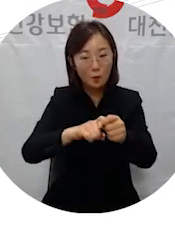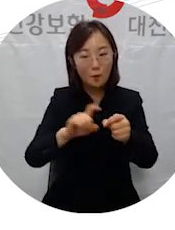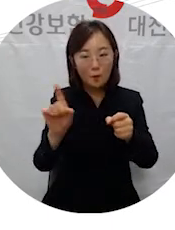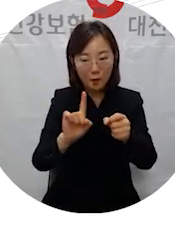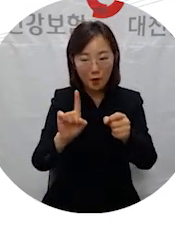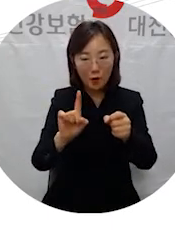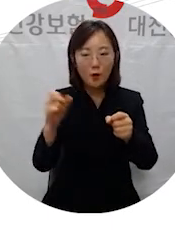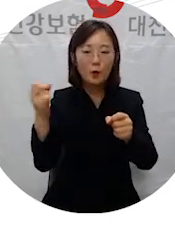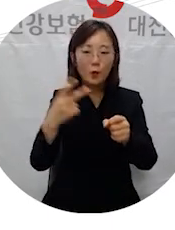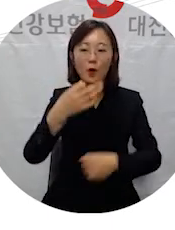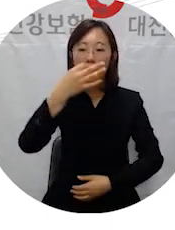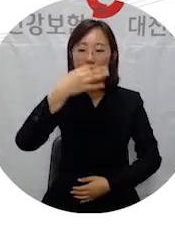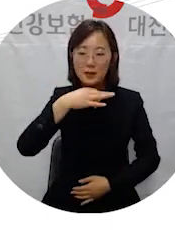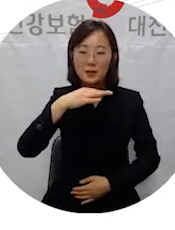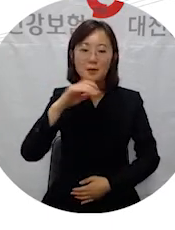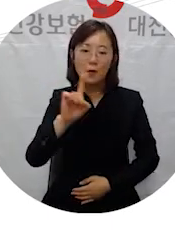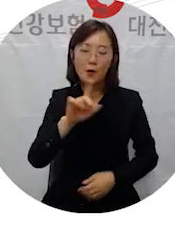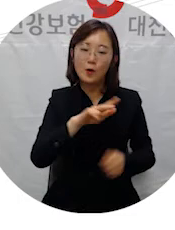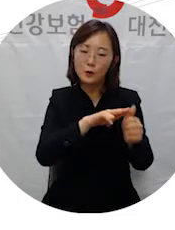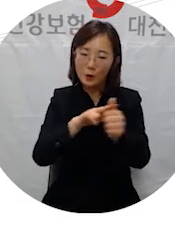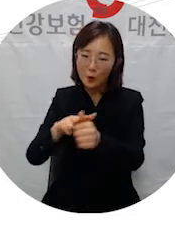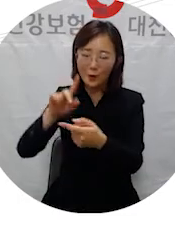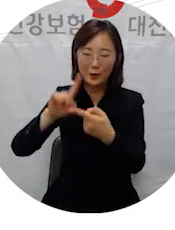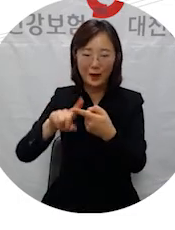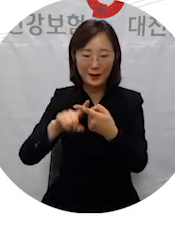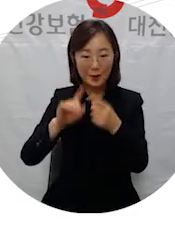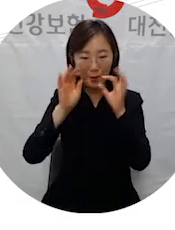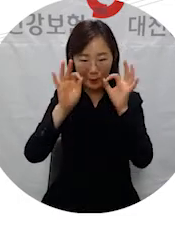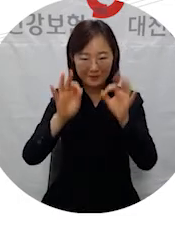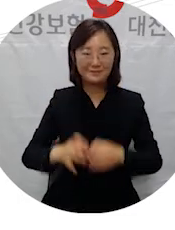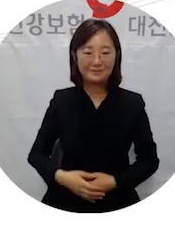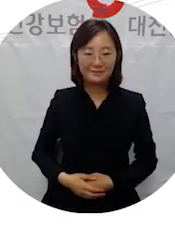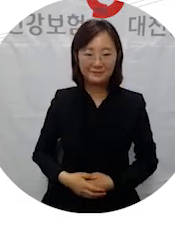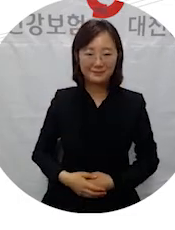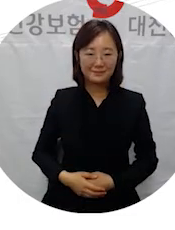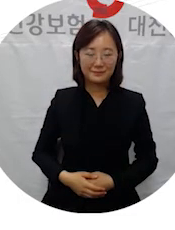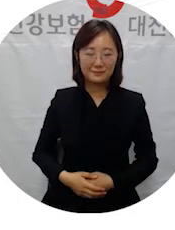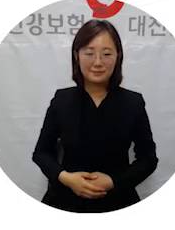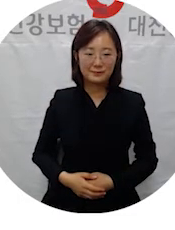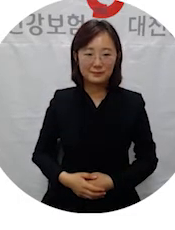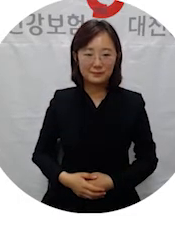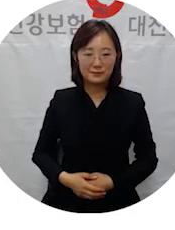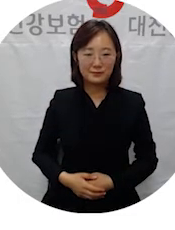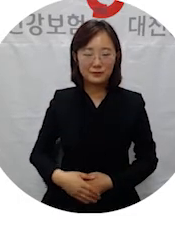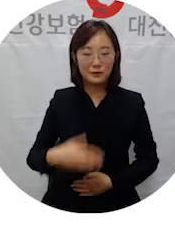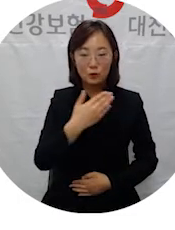가지는지, 공단의 역할 및 성과 등에 대해 알아보도록 하겠습니다.